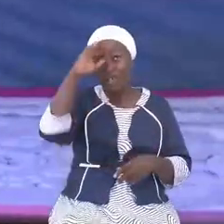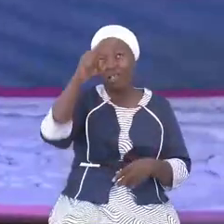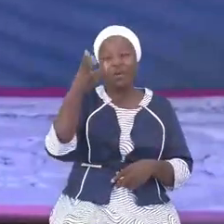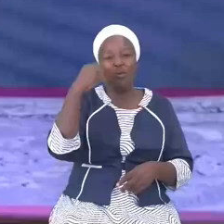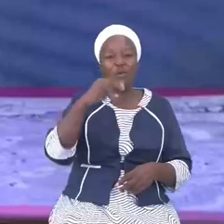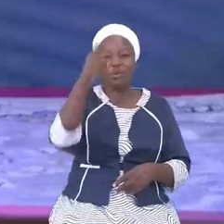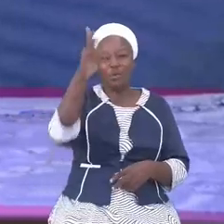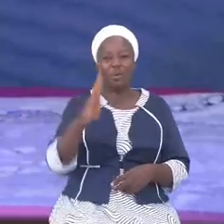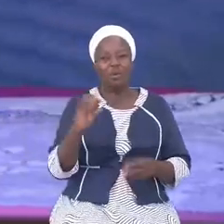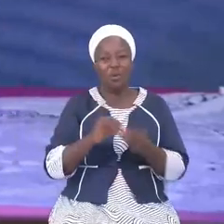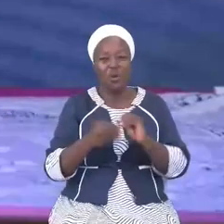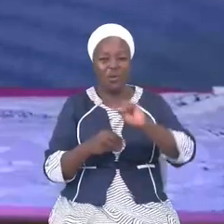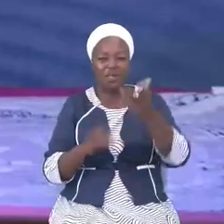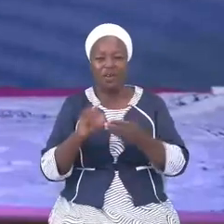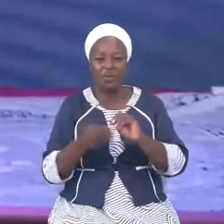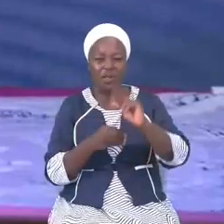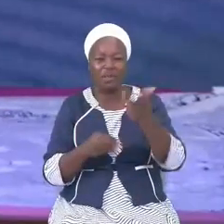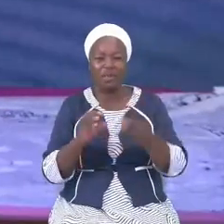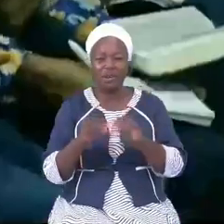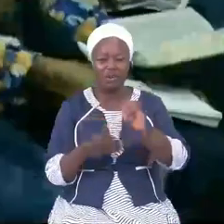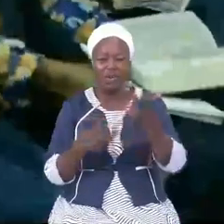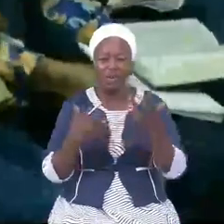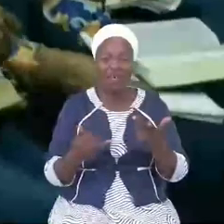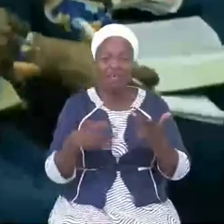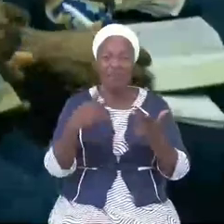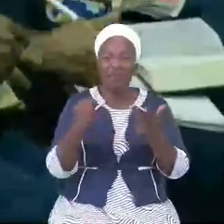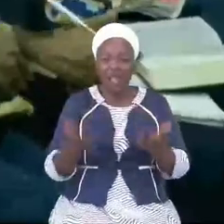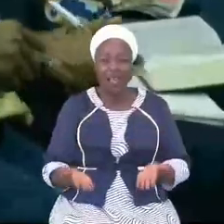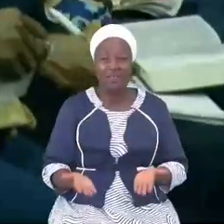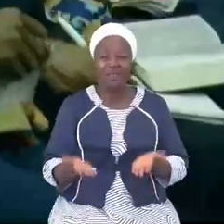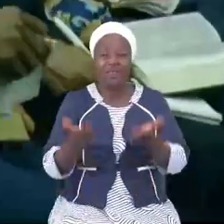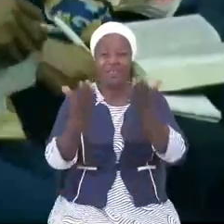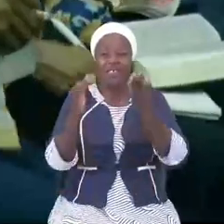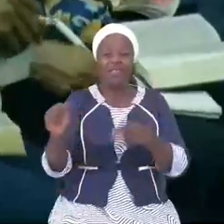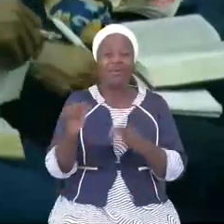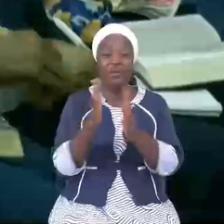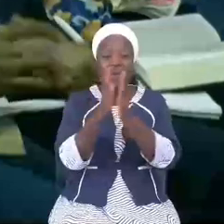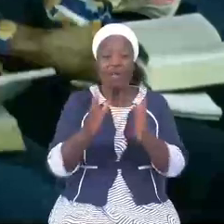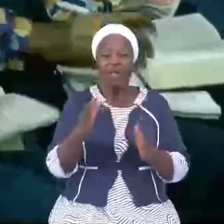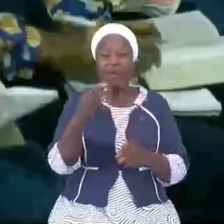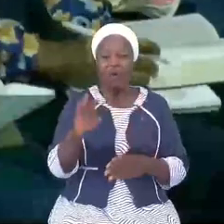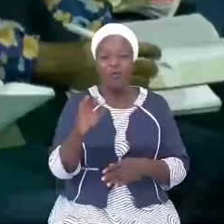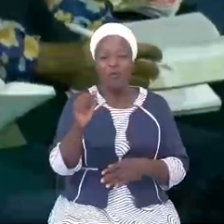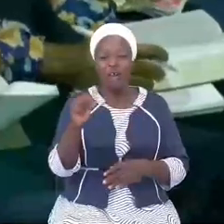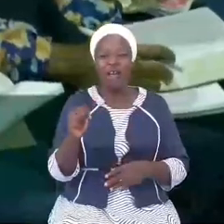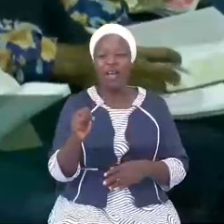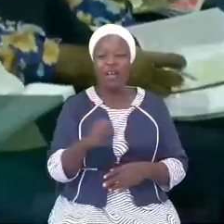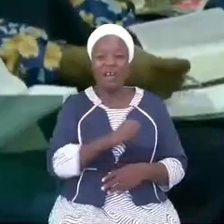élément dans le premier point, la prière d'élévation d'un serviteur reconnaissant et